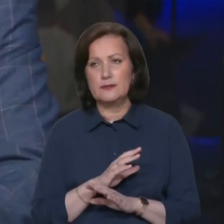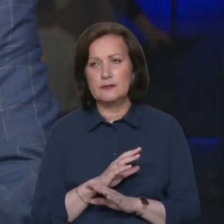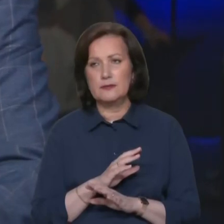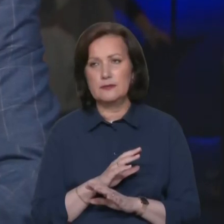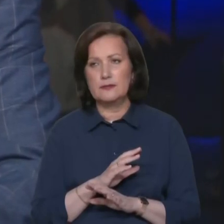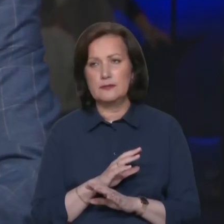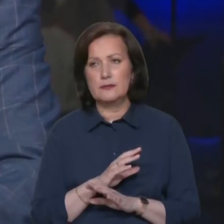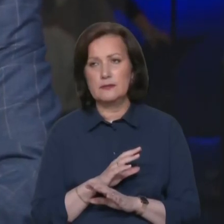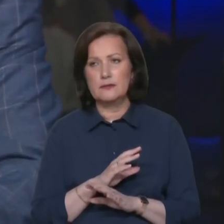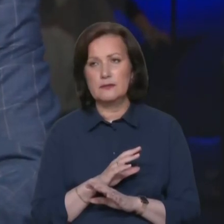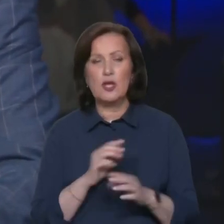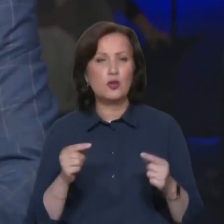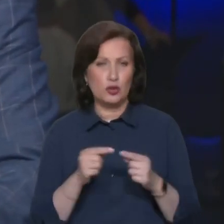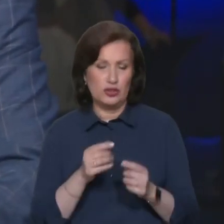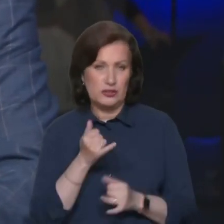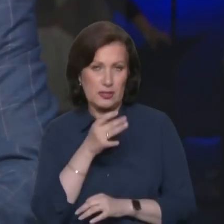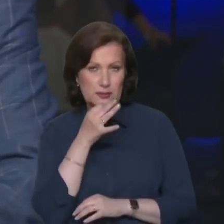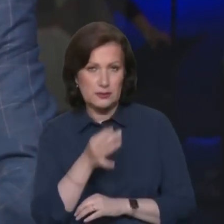зараз процитую точніше,